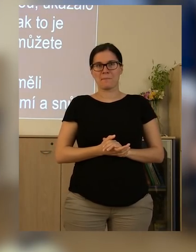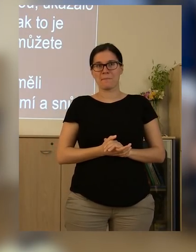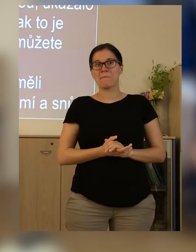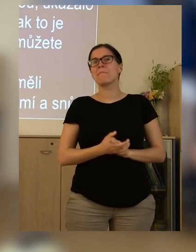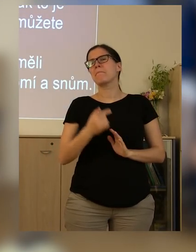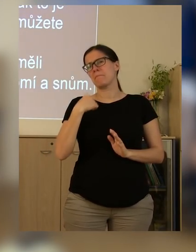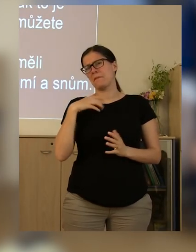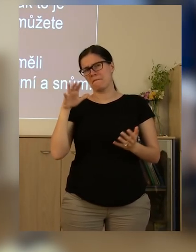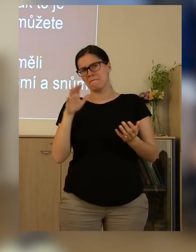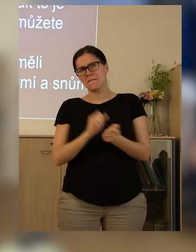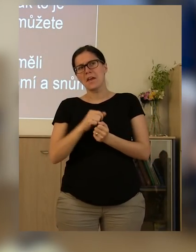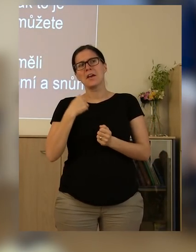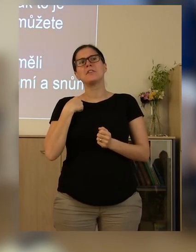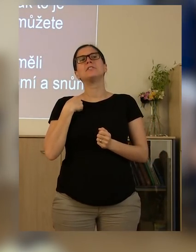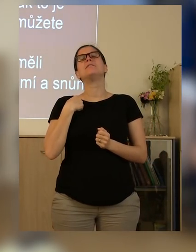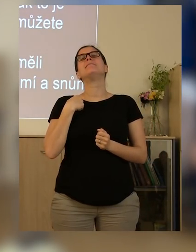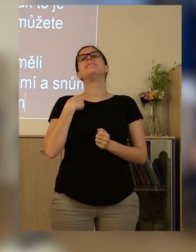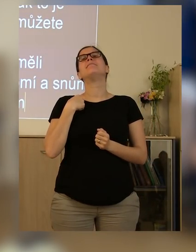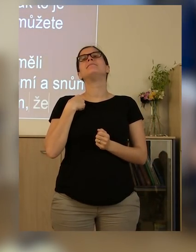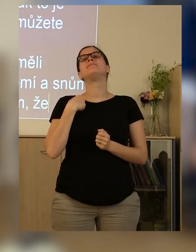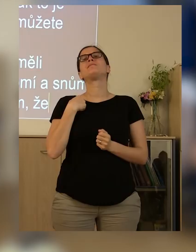Jsem přesvědčen o tom, že